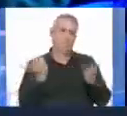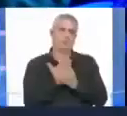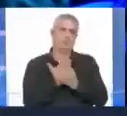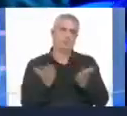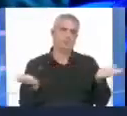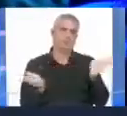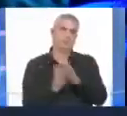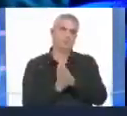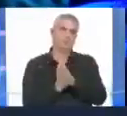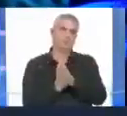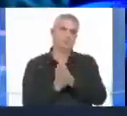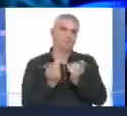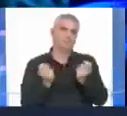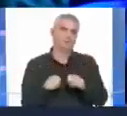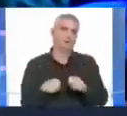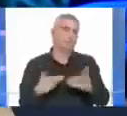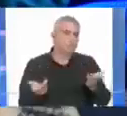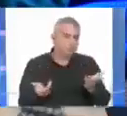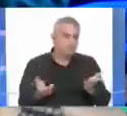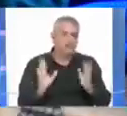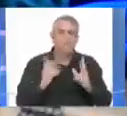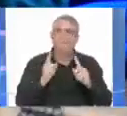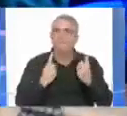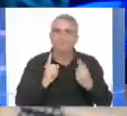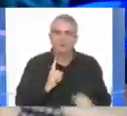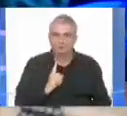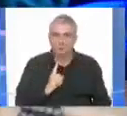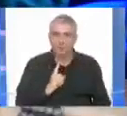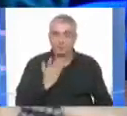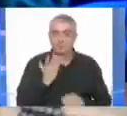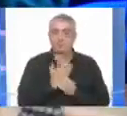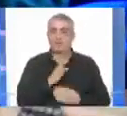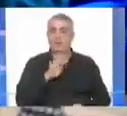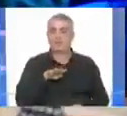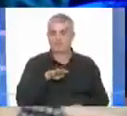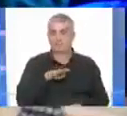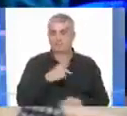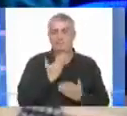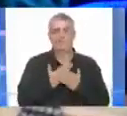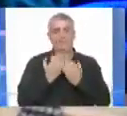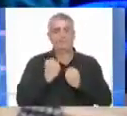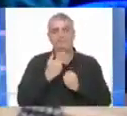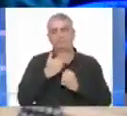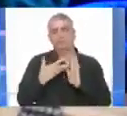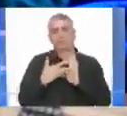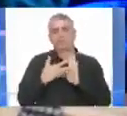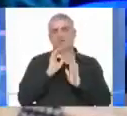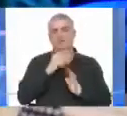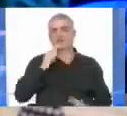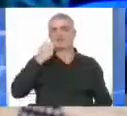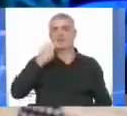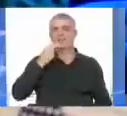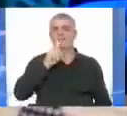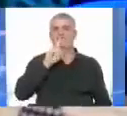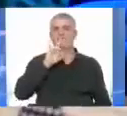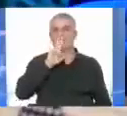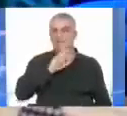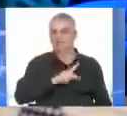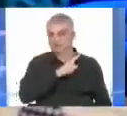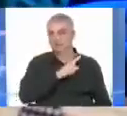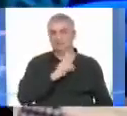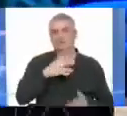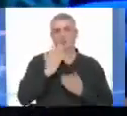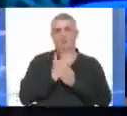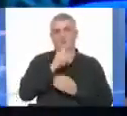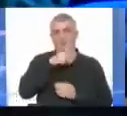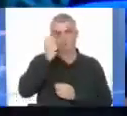נגדם התיק, עד כדי כך. מה שקרה הוא שבתיק 4,000 התבססו על איזשהו תחקיר של גידי וייץ, בתיק 1,000 על השטויות